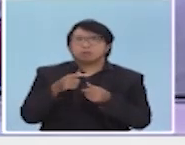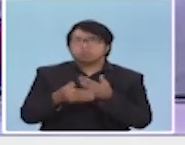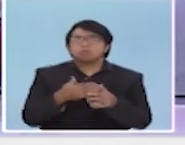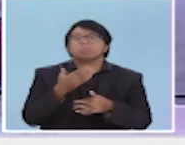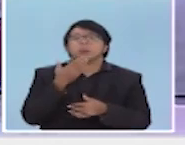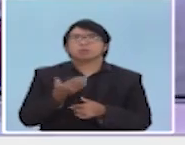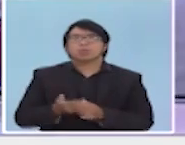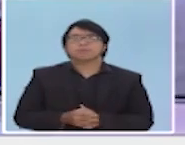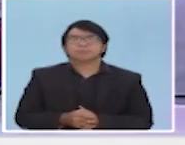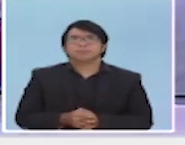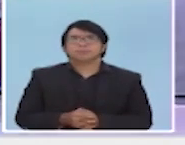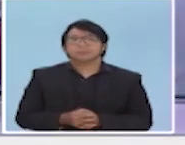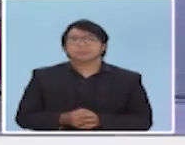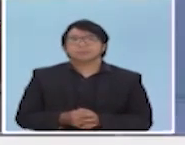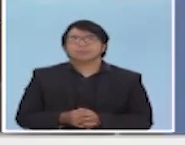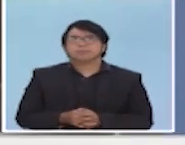normal.